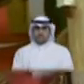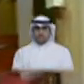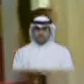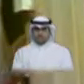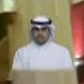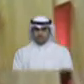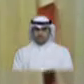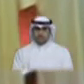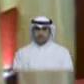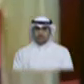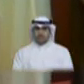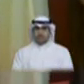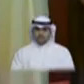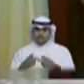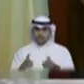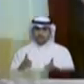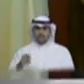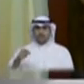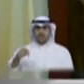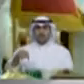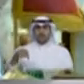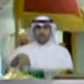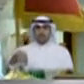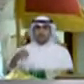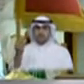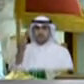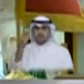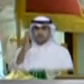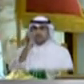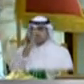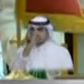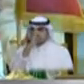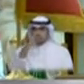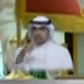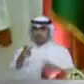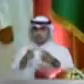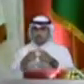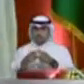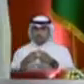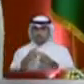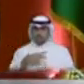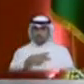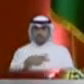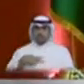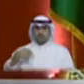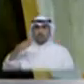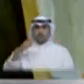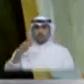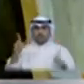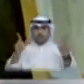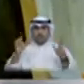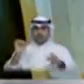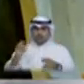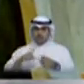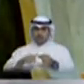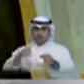المنطقه افتتح صباح الاثنين بالدوحه اجتماع اصحاب السعاده وكلاء وزارات الاعلام في دول